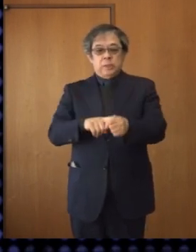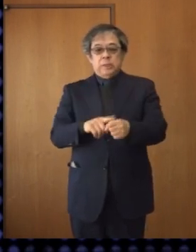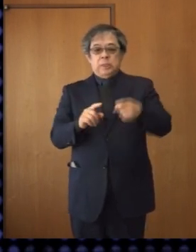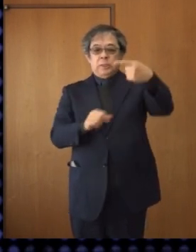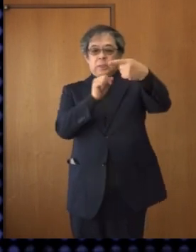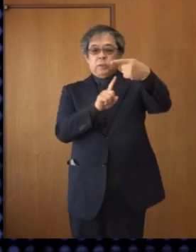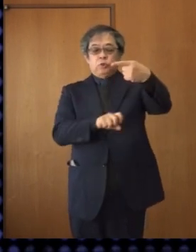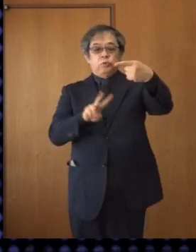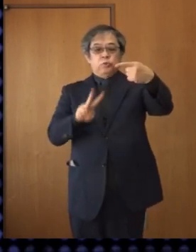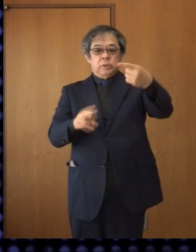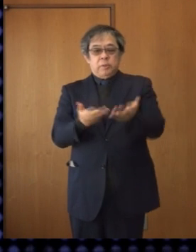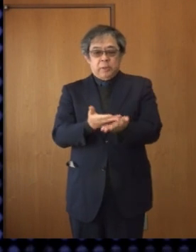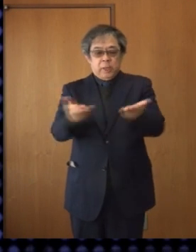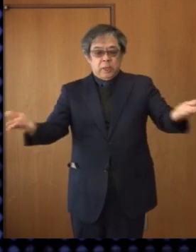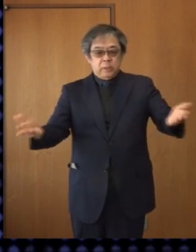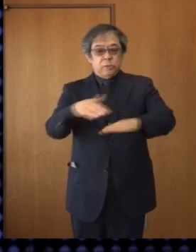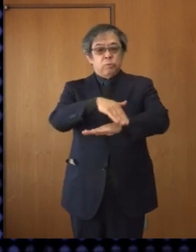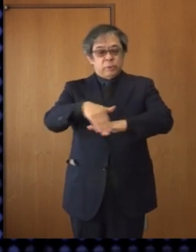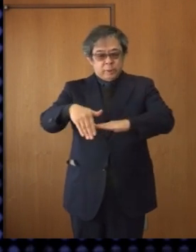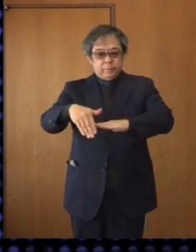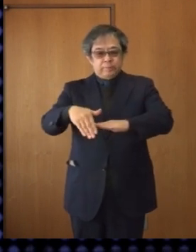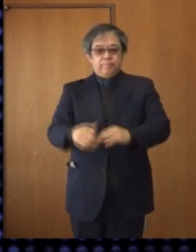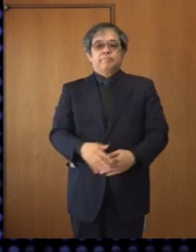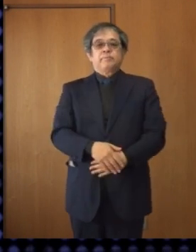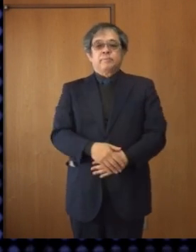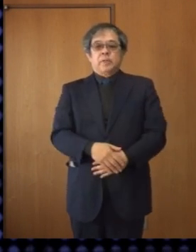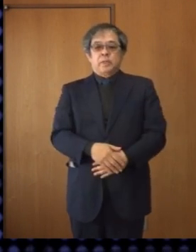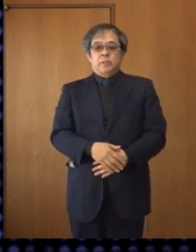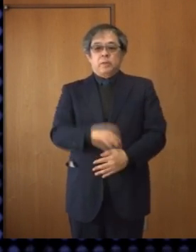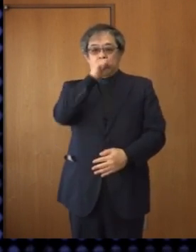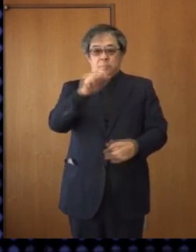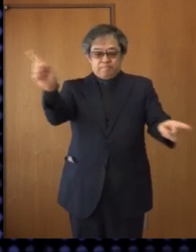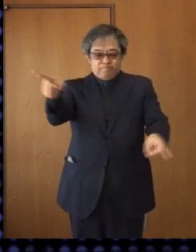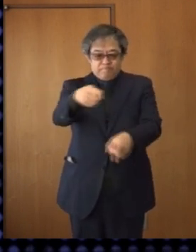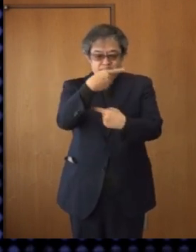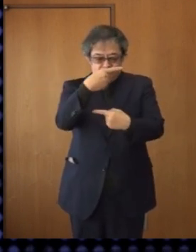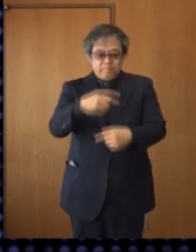12日配信予定です。では良いお年を。